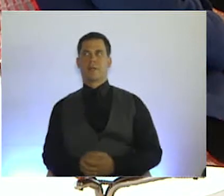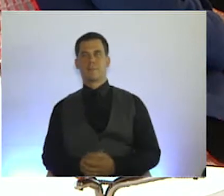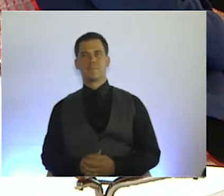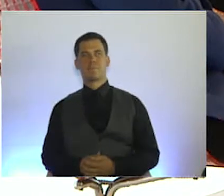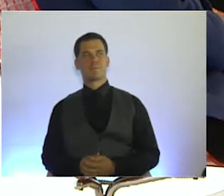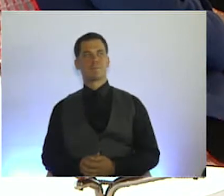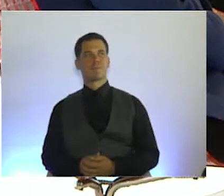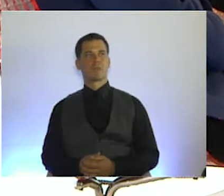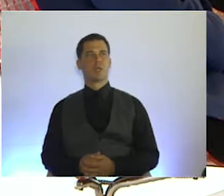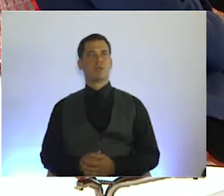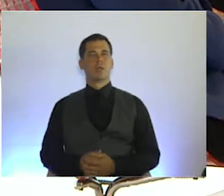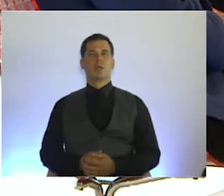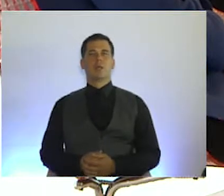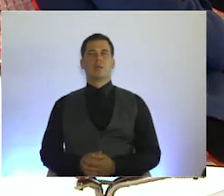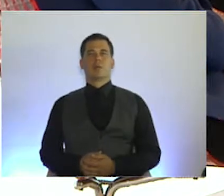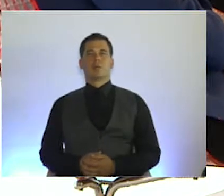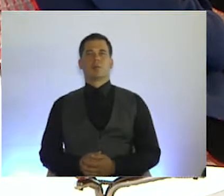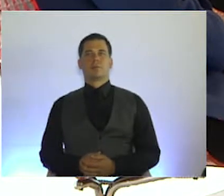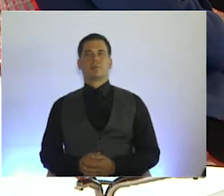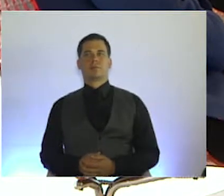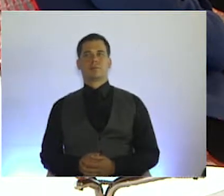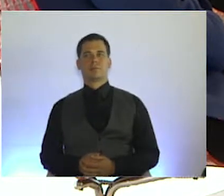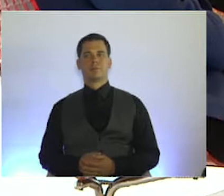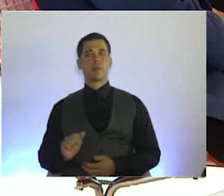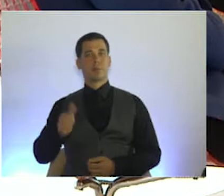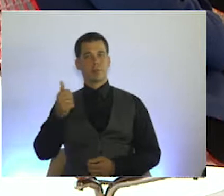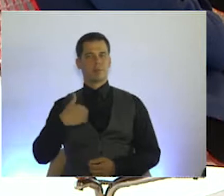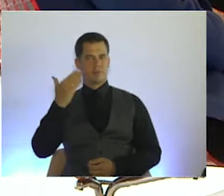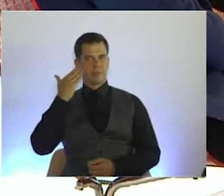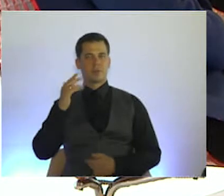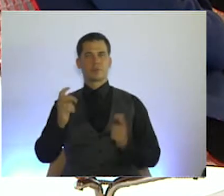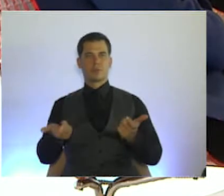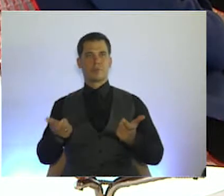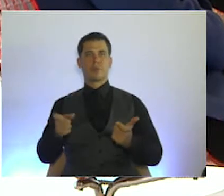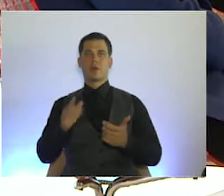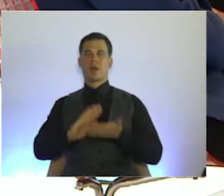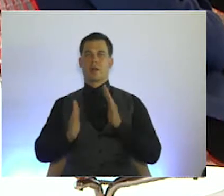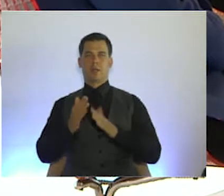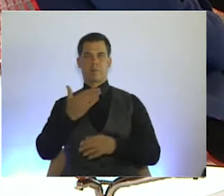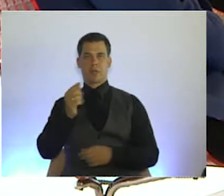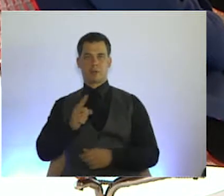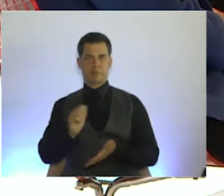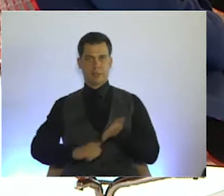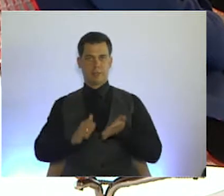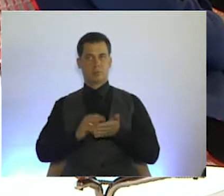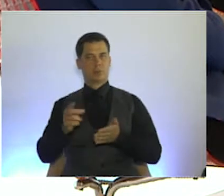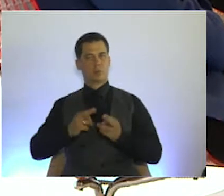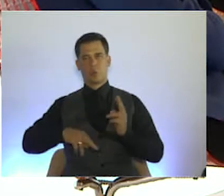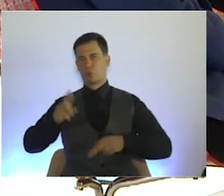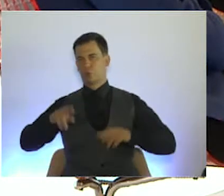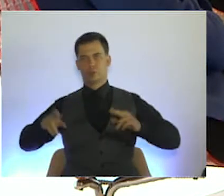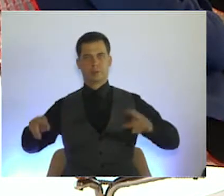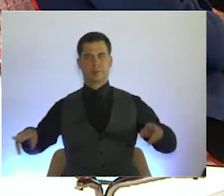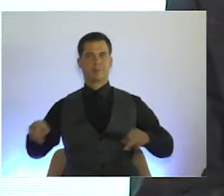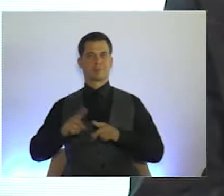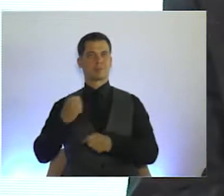Przede wszystkim wiemy również, tak jak tutaj jesteśmy, że rynek mazowiecki jest chyba najbardziej zróżnicowanym rynkiem, jeżeli chodzi o